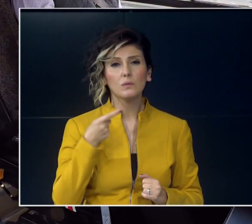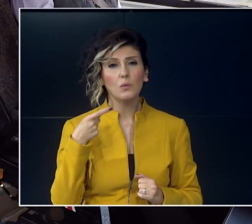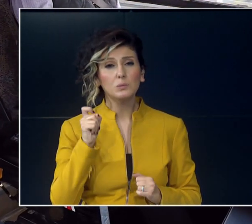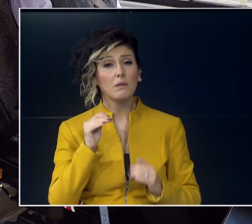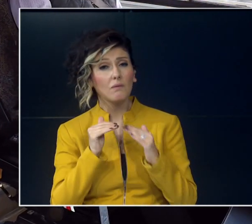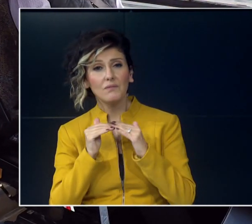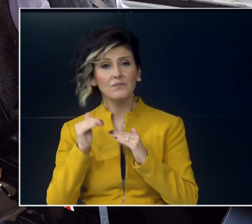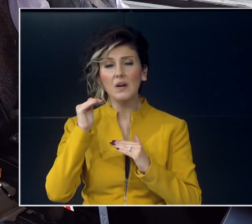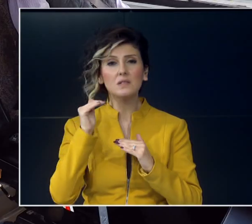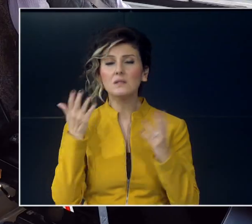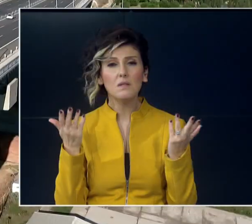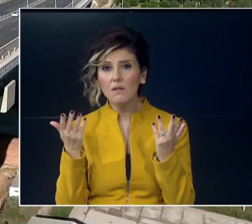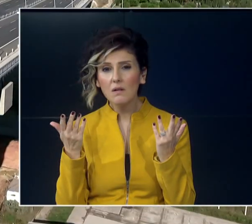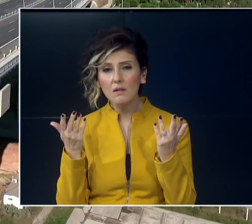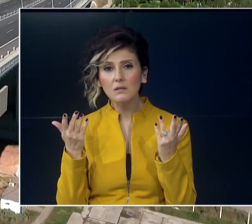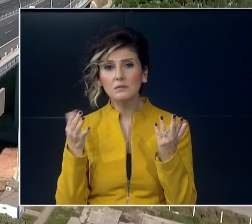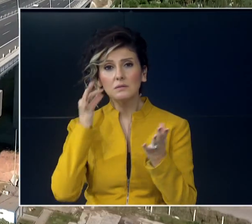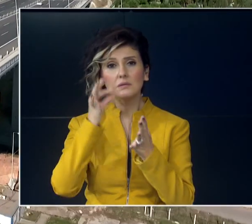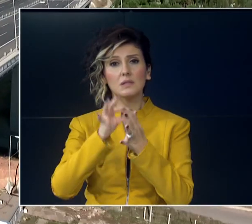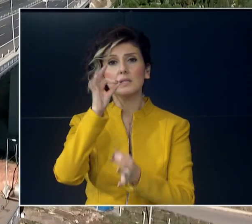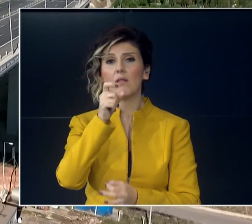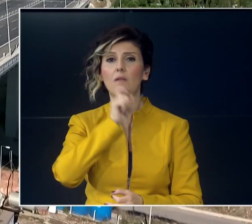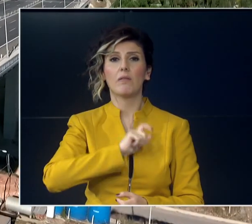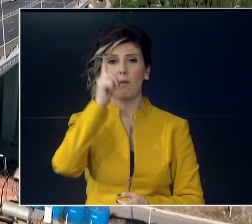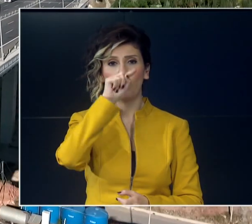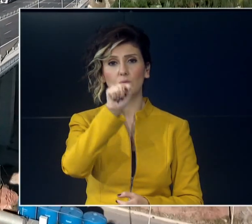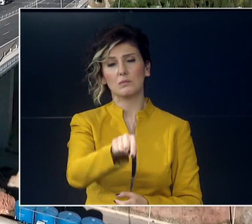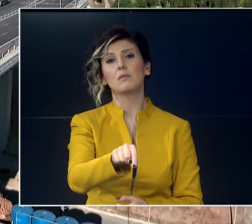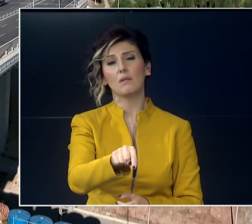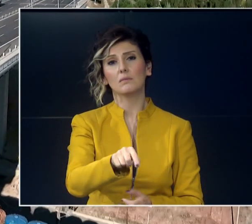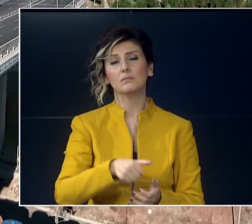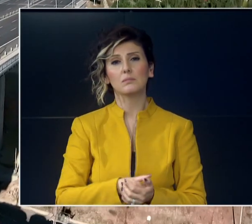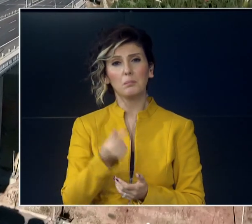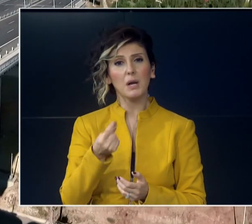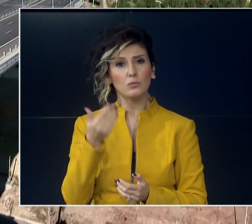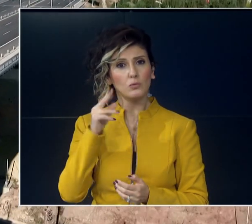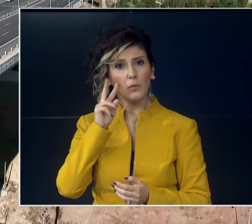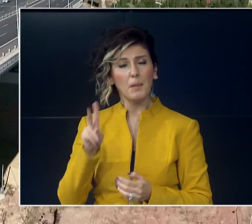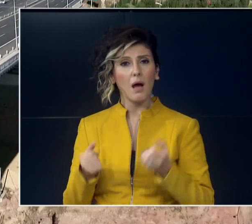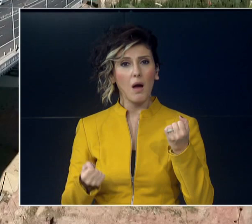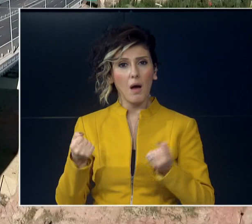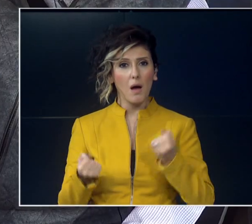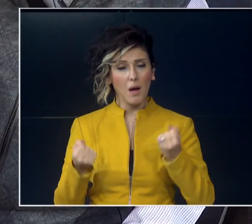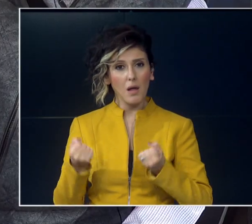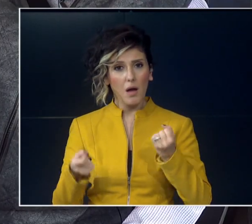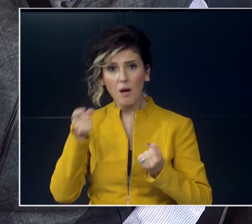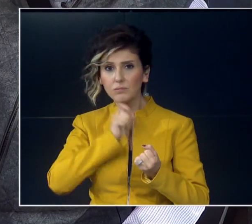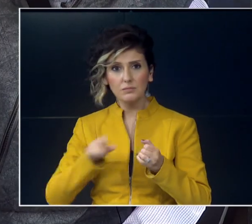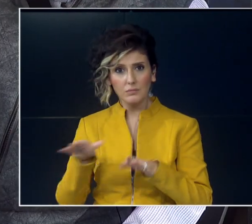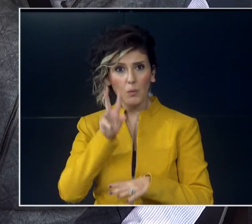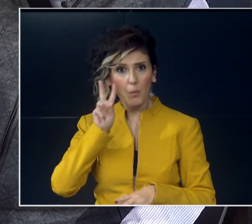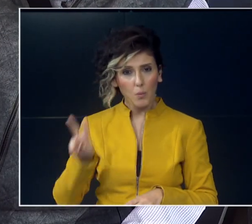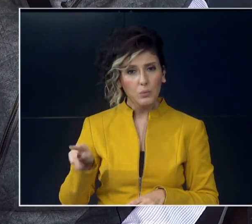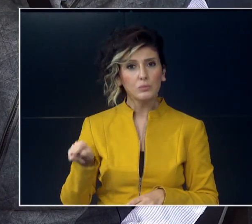%90'dan fazlası insan hatasından kaynaklanıyor. Biraz önce gördük yani bir araba bir makas yaptı.